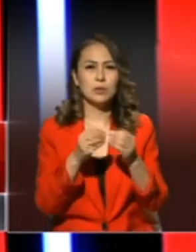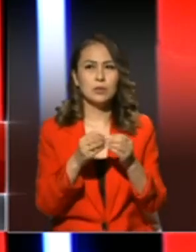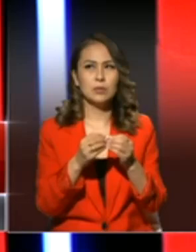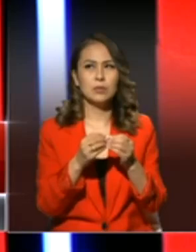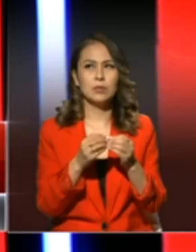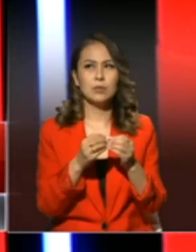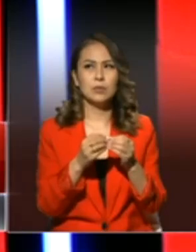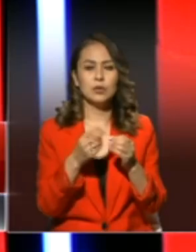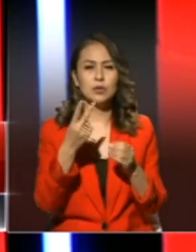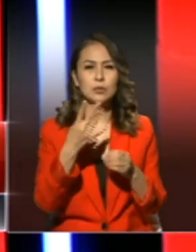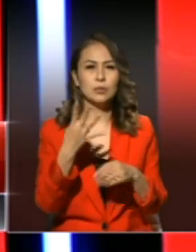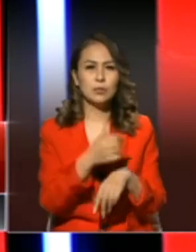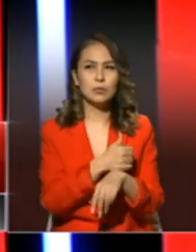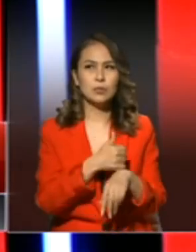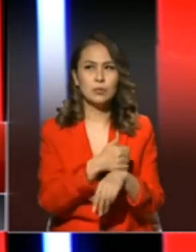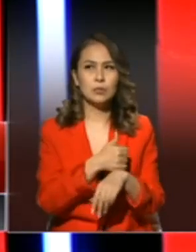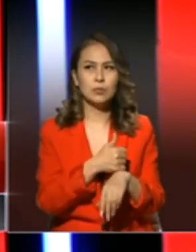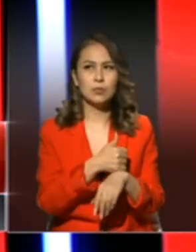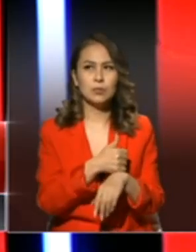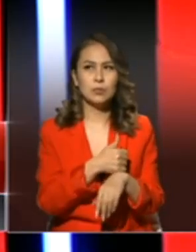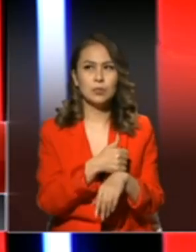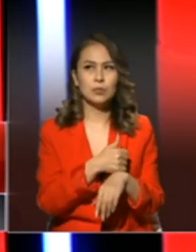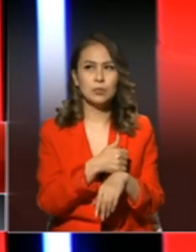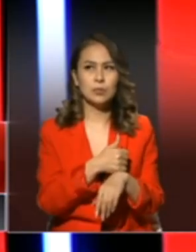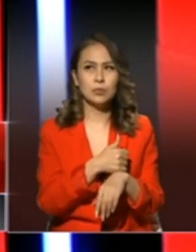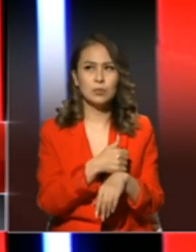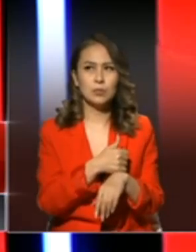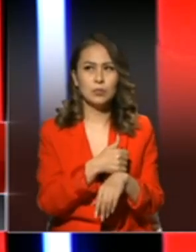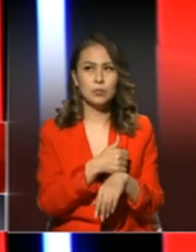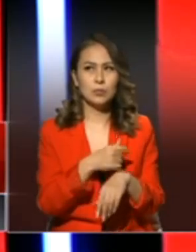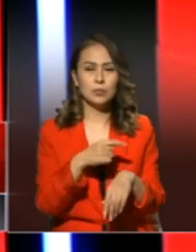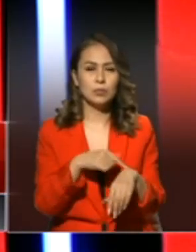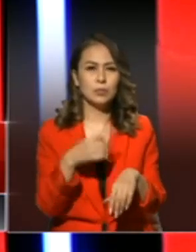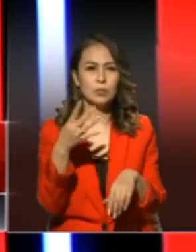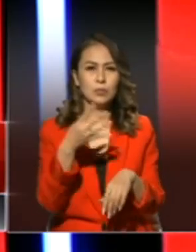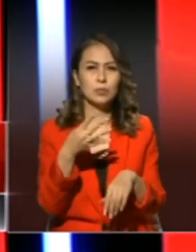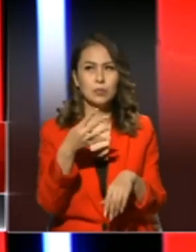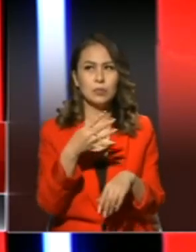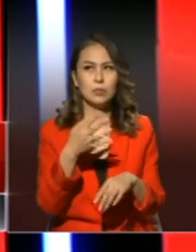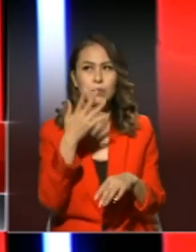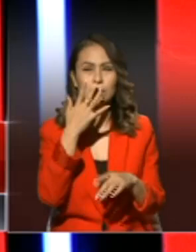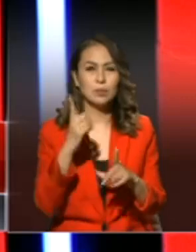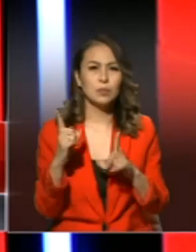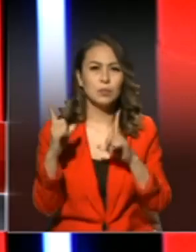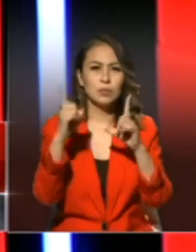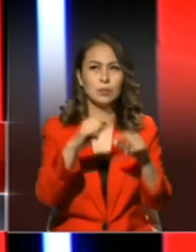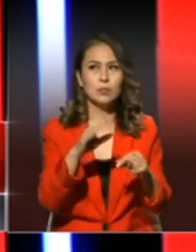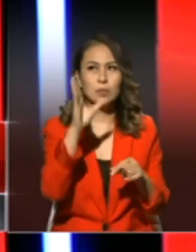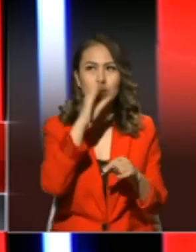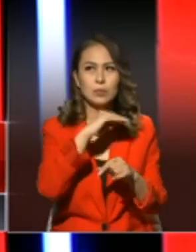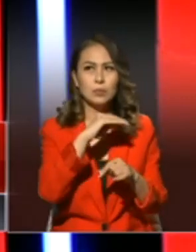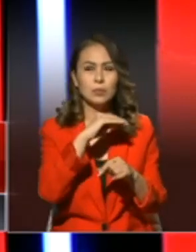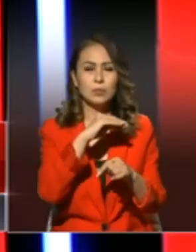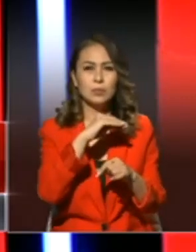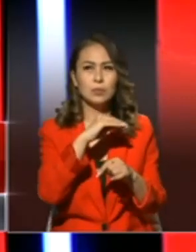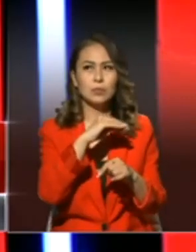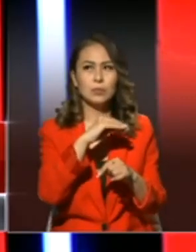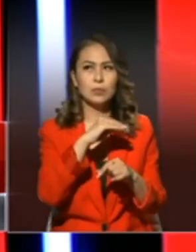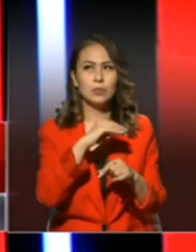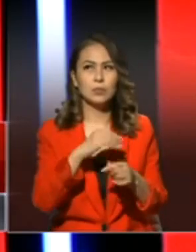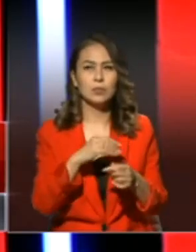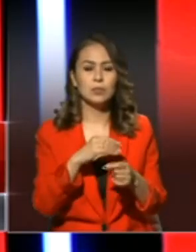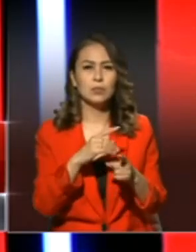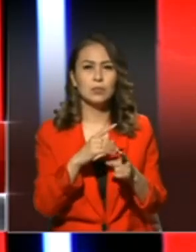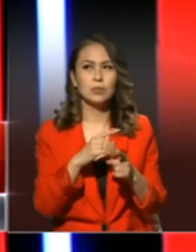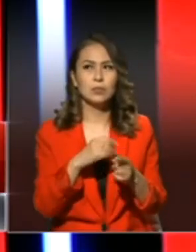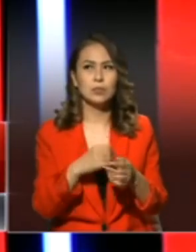сағат. Осы уақыттың ішінде сіз жағы 4 сағат болса, 4 сағаттың ішінде шетелге барып үлгеріп, жүрегіңізді салдыру үлгеру керек. 10 сағаттың ішінде